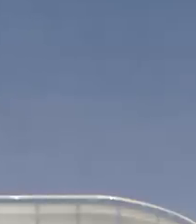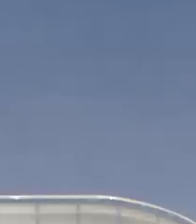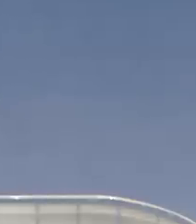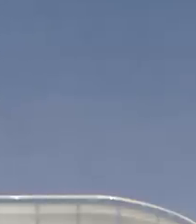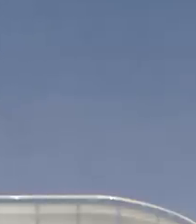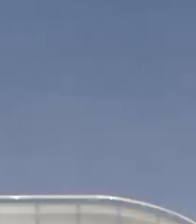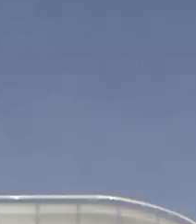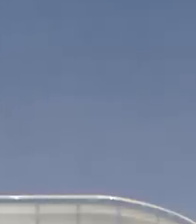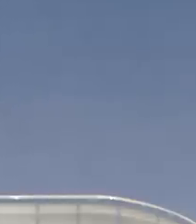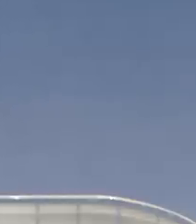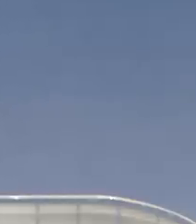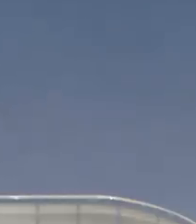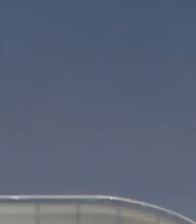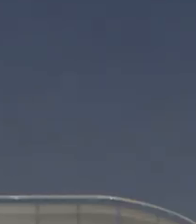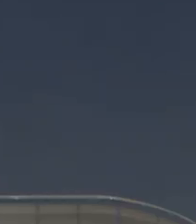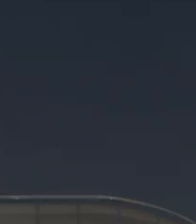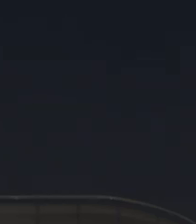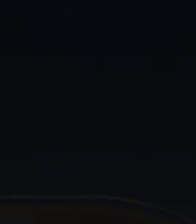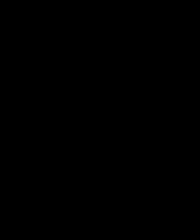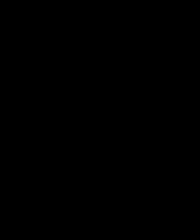축원 9라 에 닿아 아멘